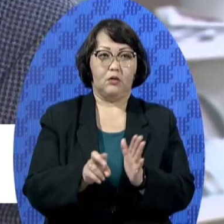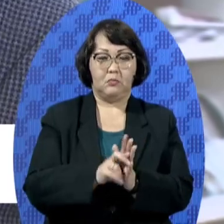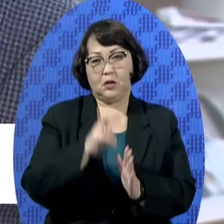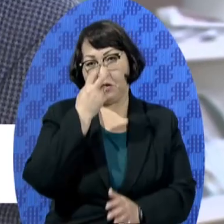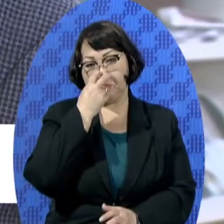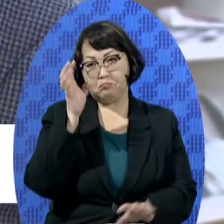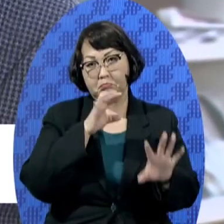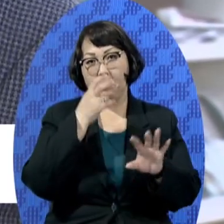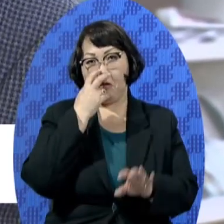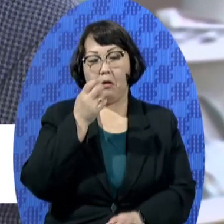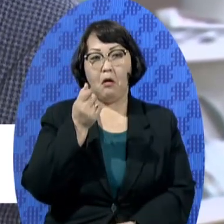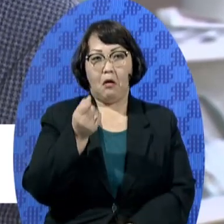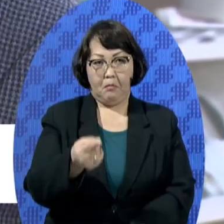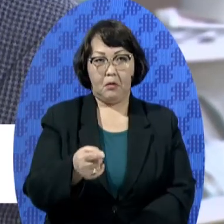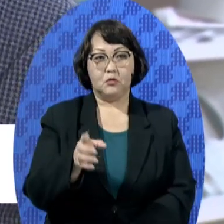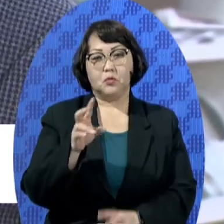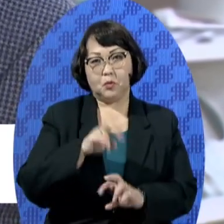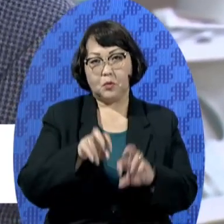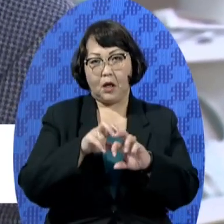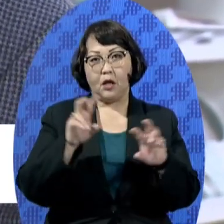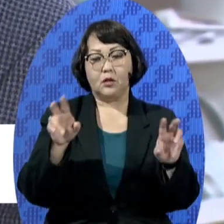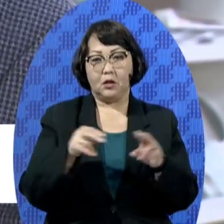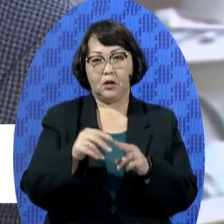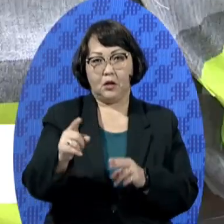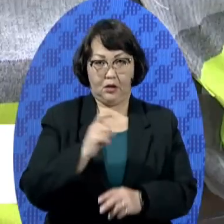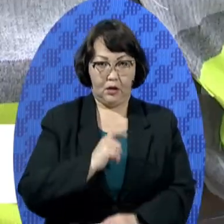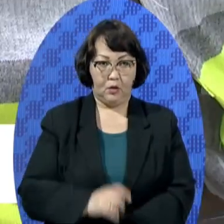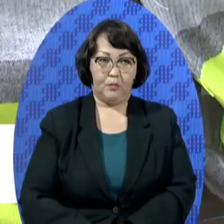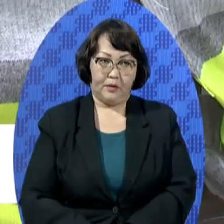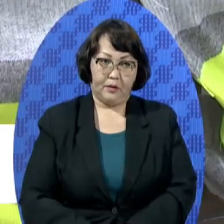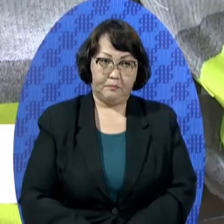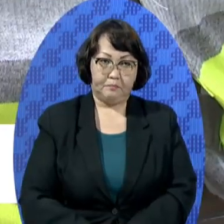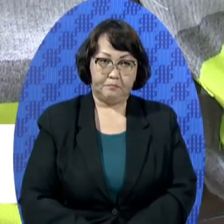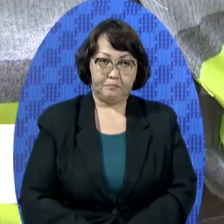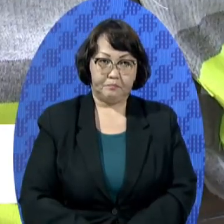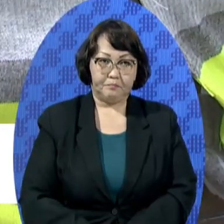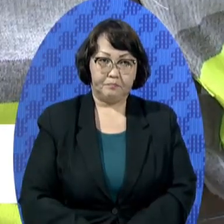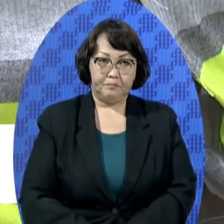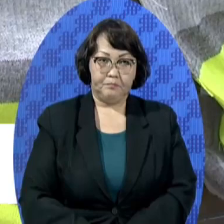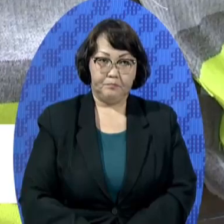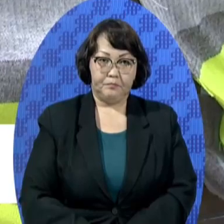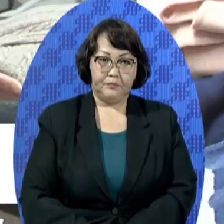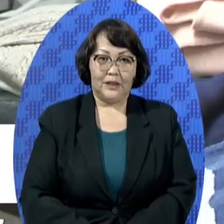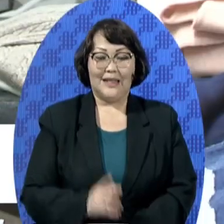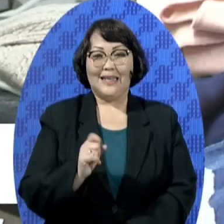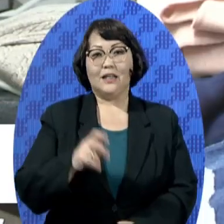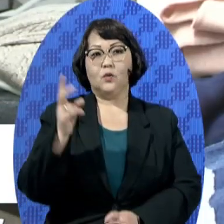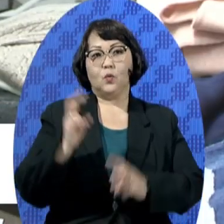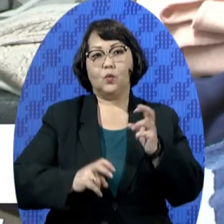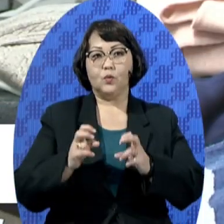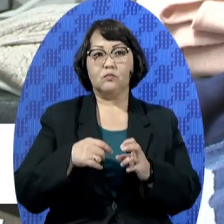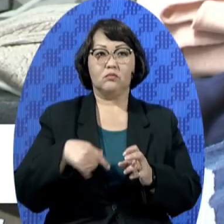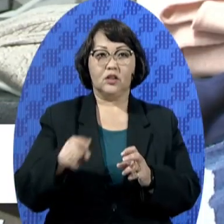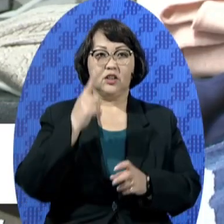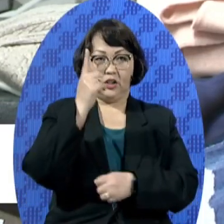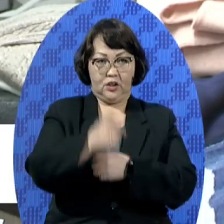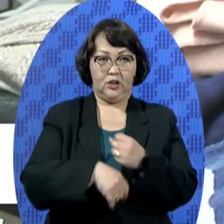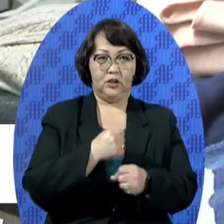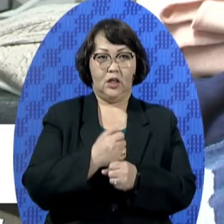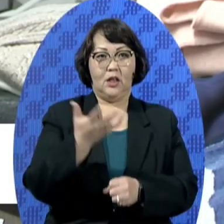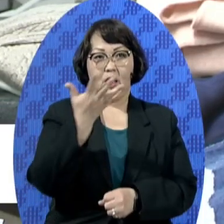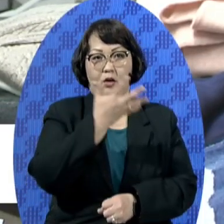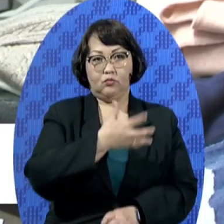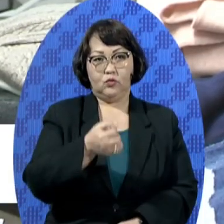ажиглагдаж мэдрэгдэж хэлсэн судалгааны үр дүмүүд үүнийг харуулж байгаа. За энэ үйлдвэрийн хувьд жилд бол нэг юм